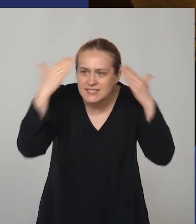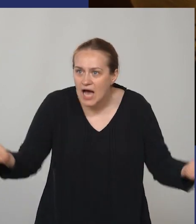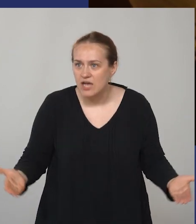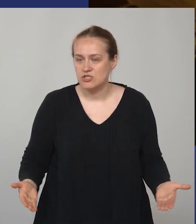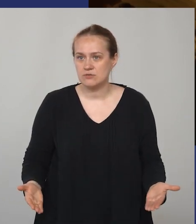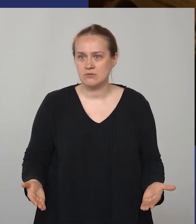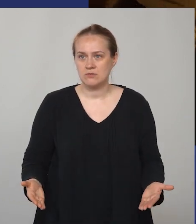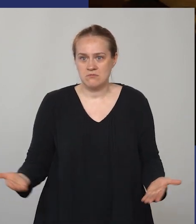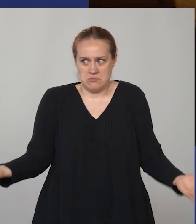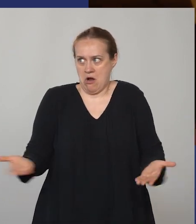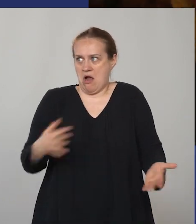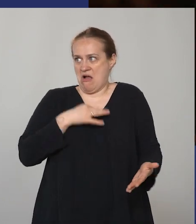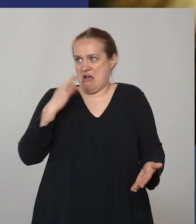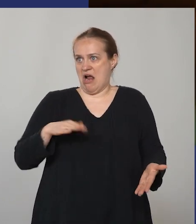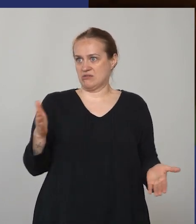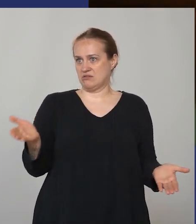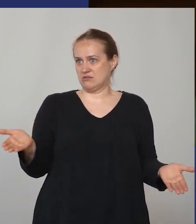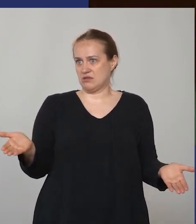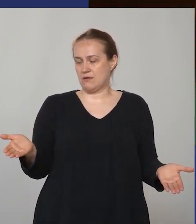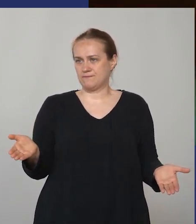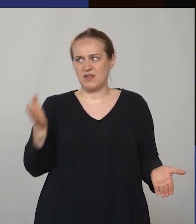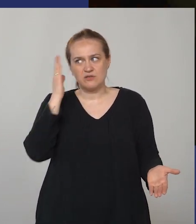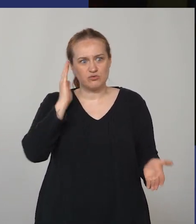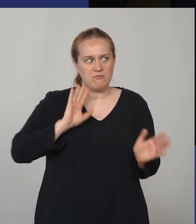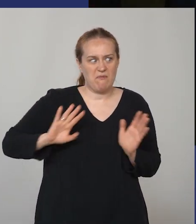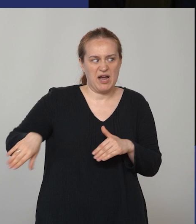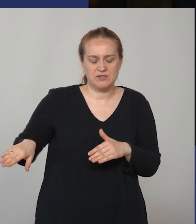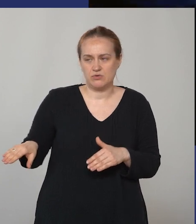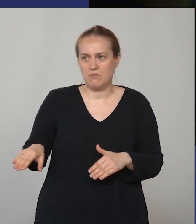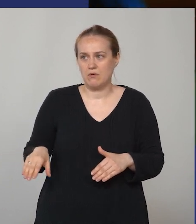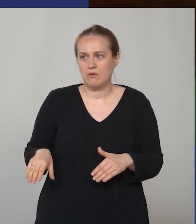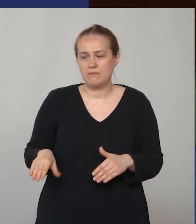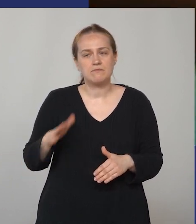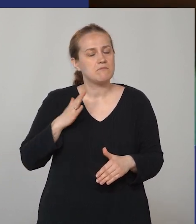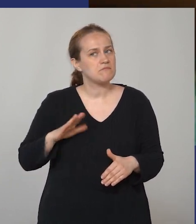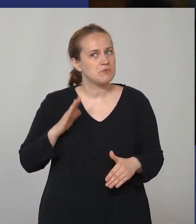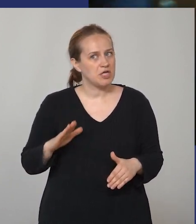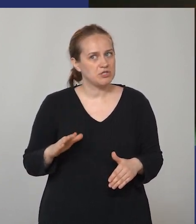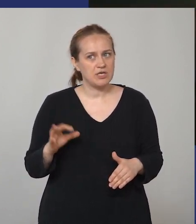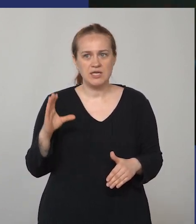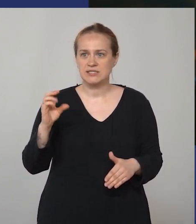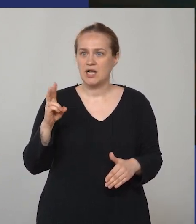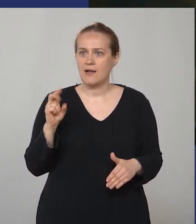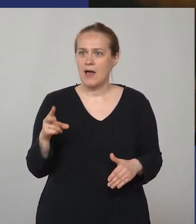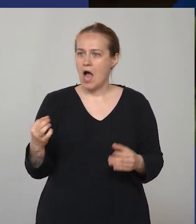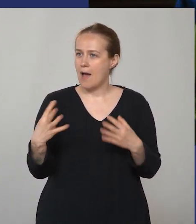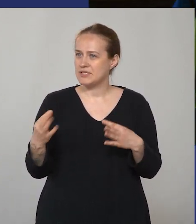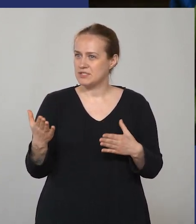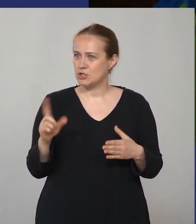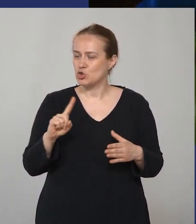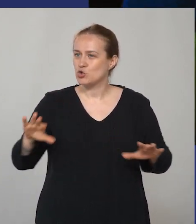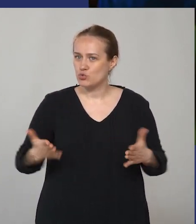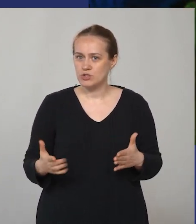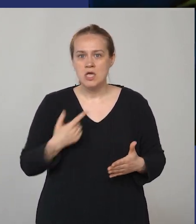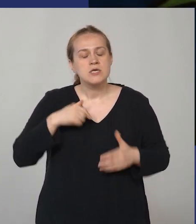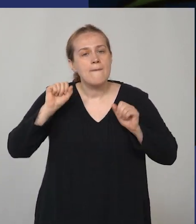не знаешь? Да мне-то какая разница, кто это? Слушай, пойдем отсюда, у нее совсем. Скала, да. Объясни, что случилось. Оставь ты ее.